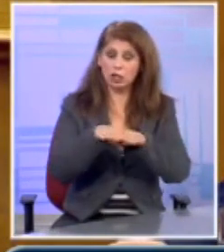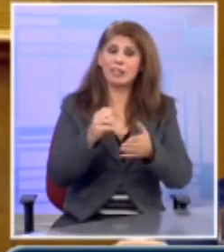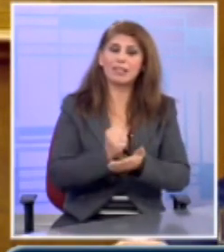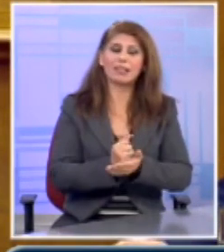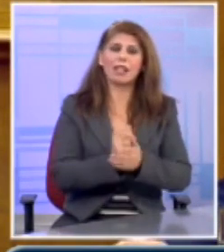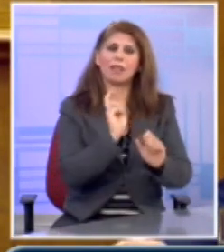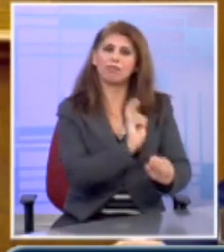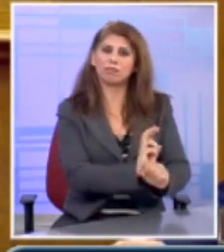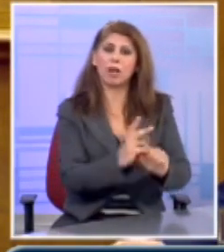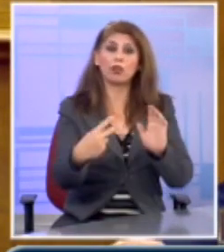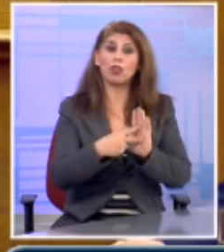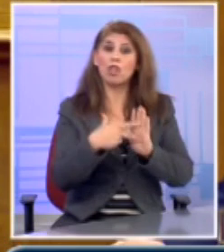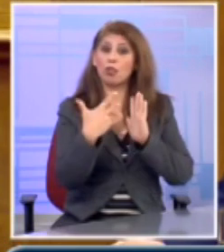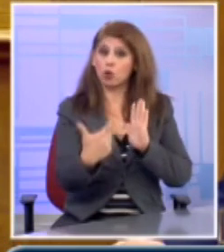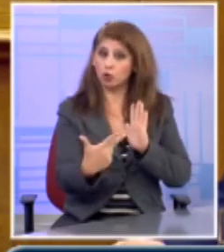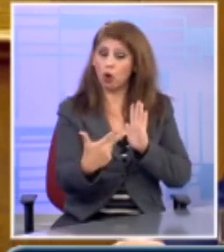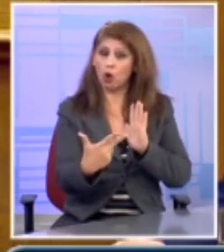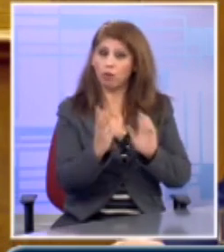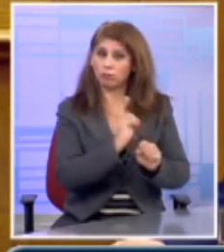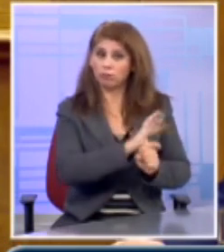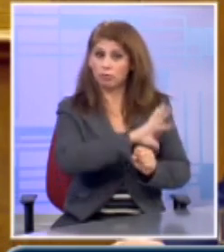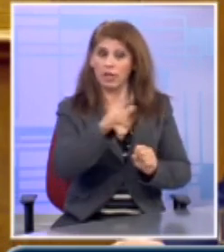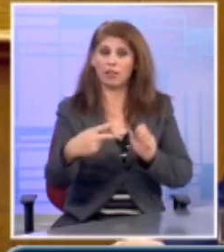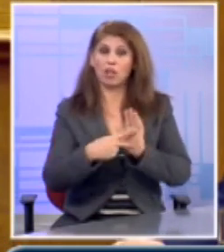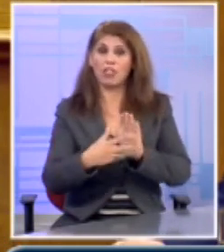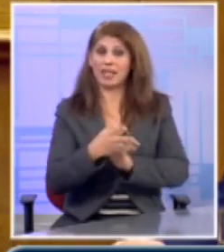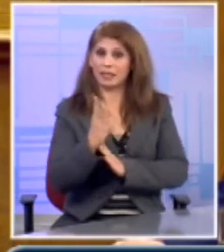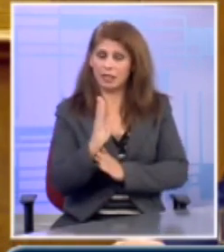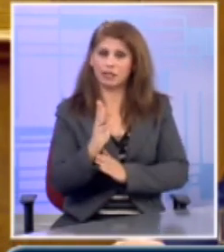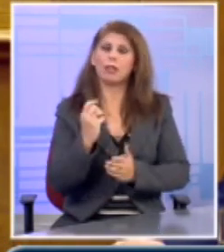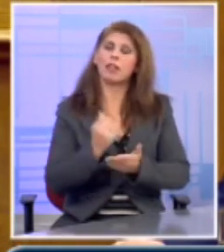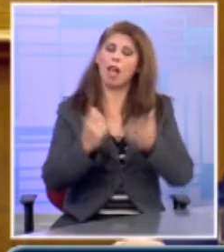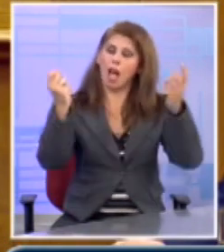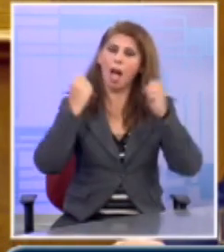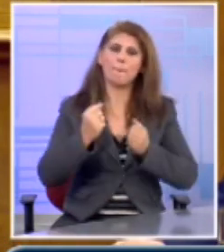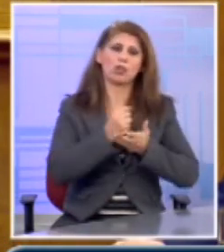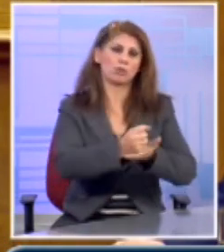από το 2008 ως το 2014 και αποζημιώσεις.